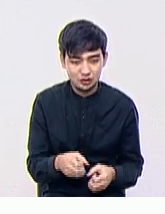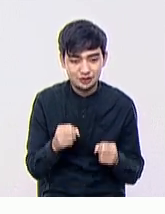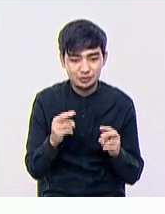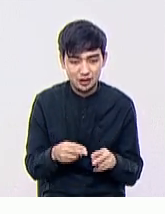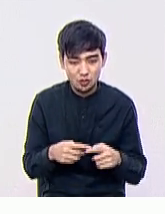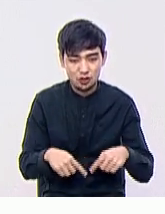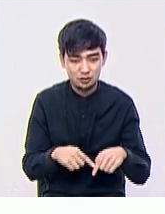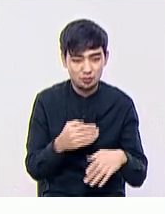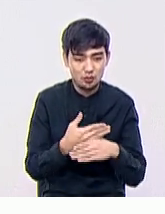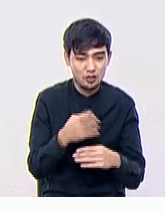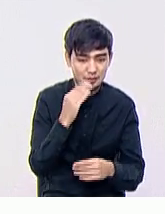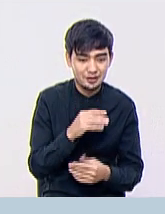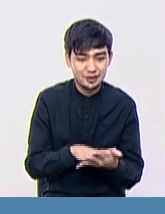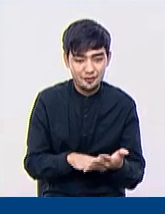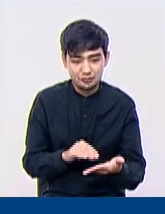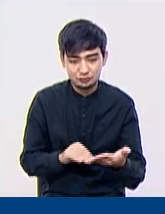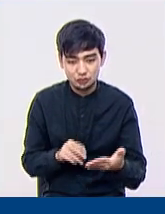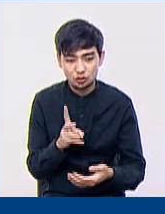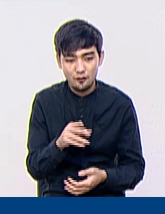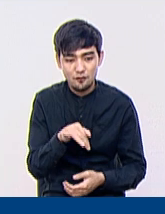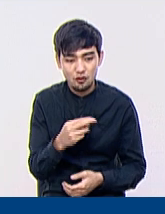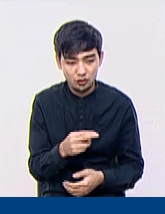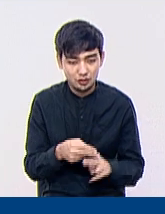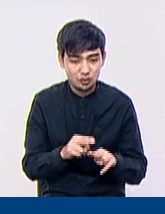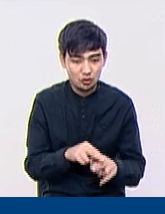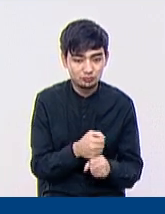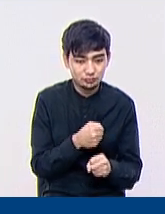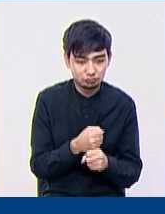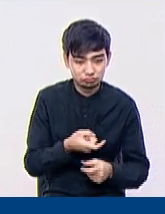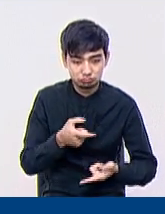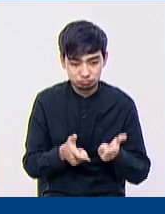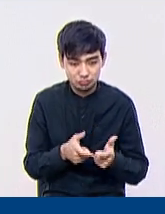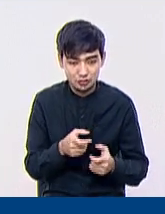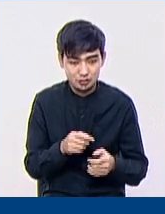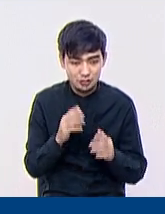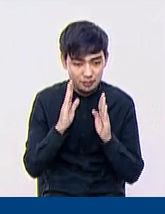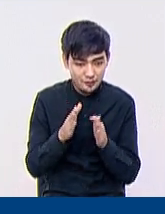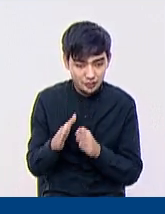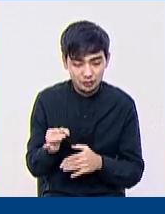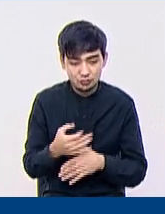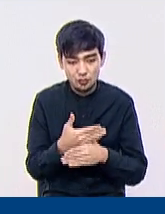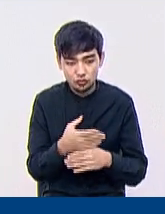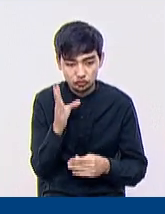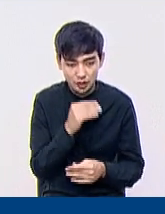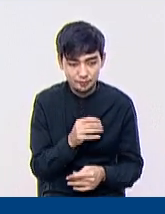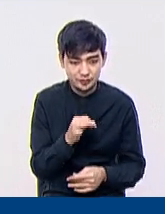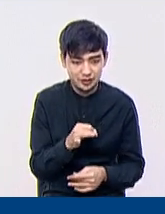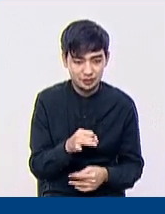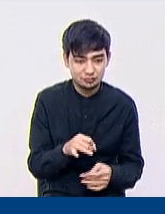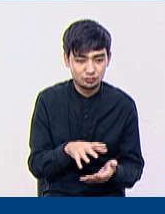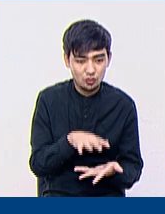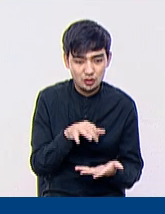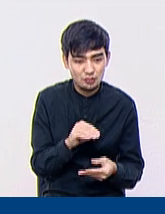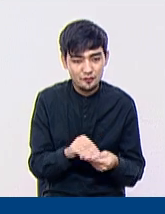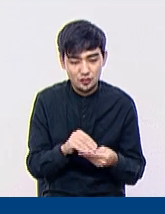благотворительных организаций. Заявку заберет тот фонд, который занимается конкретным направлением, и это позволит исключить дублирование